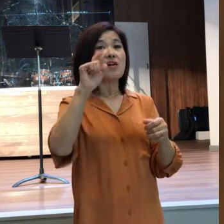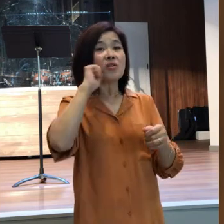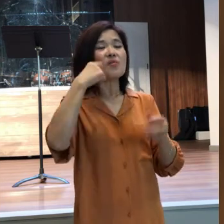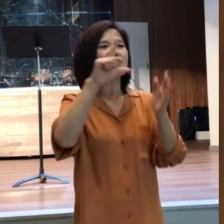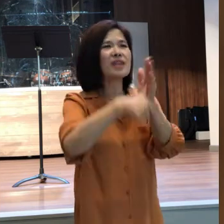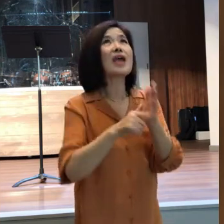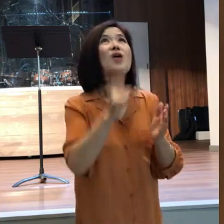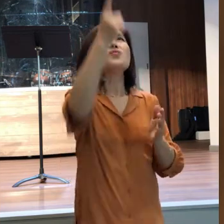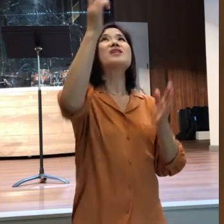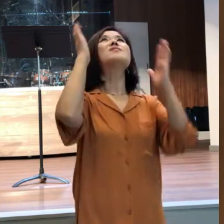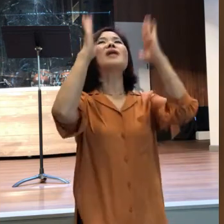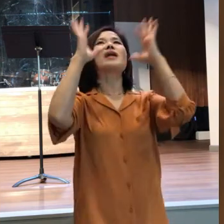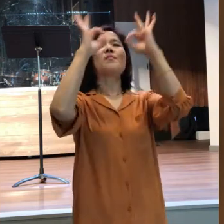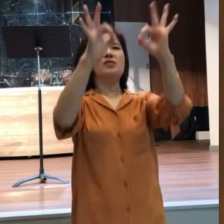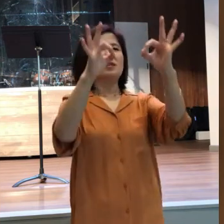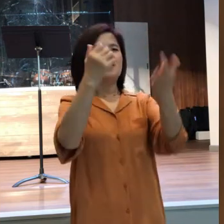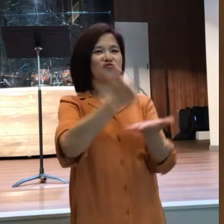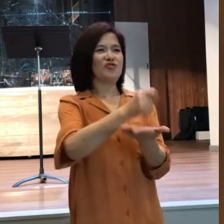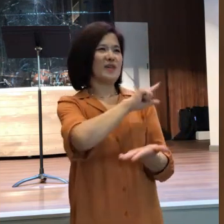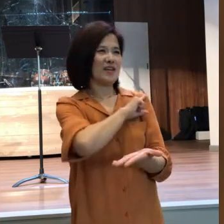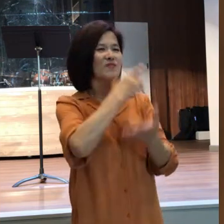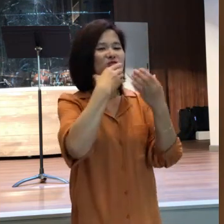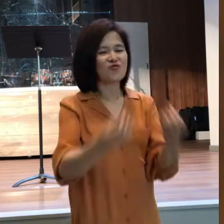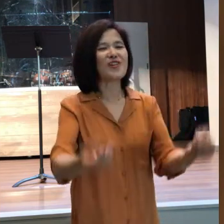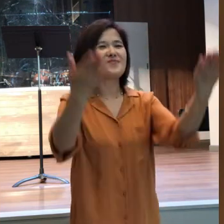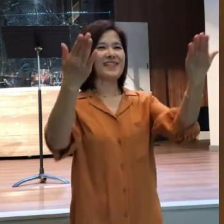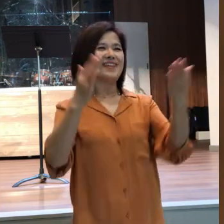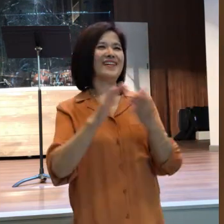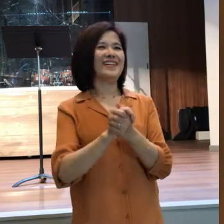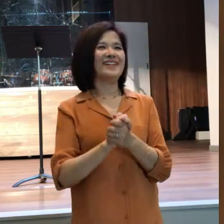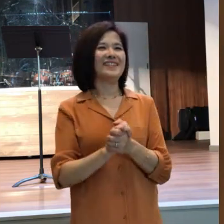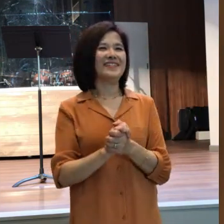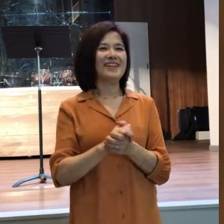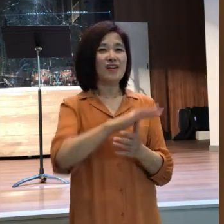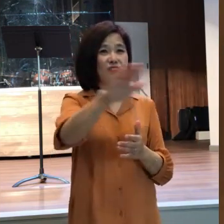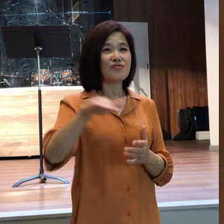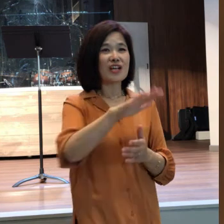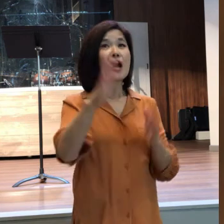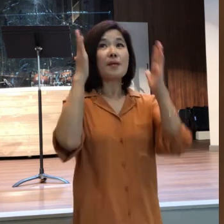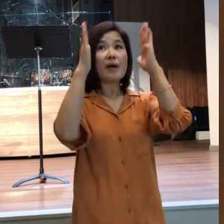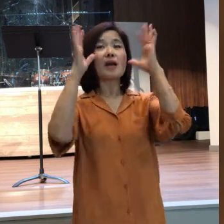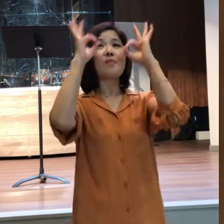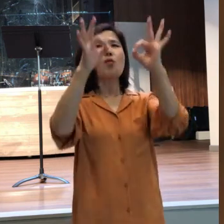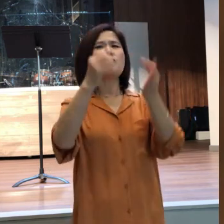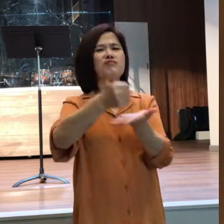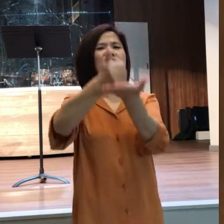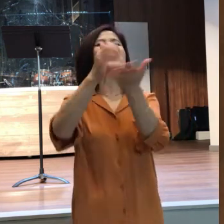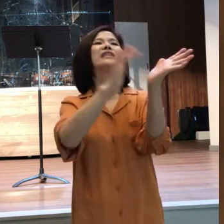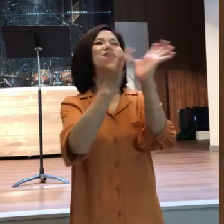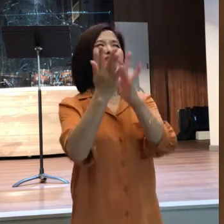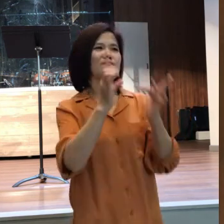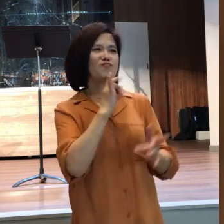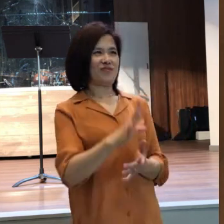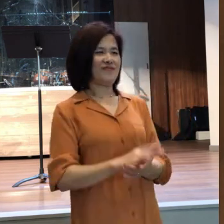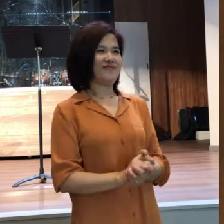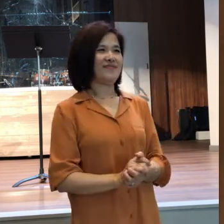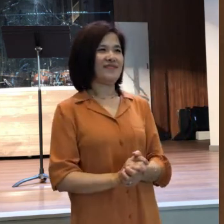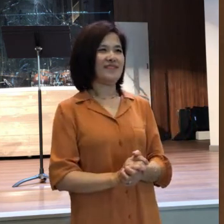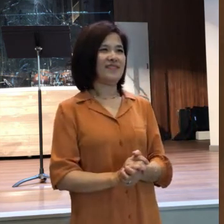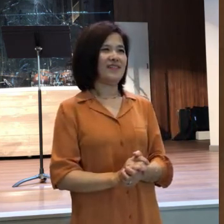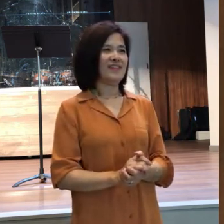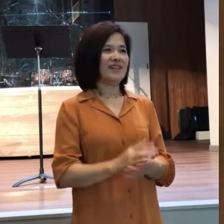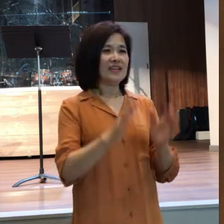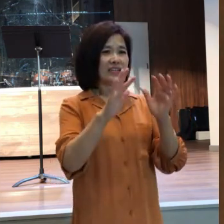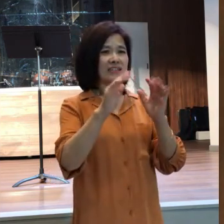때 위를 바라보시기를 주님의 이름으로 축원합니다. 우리가 바라볼 분은 예수님밖에 없어요.